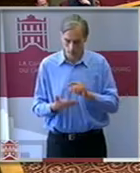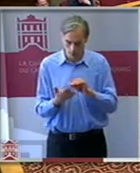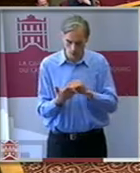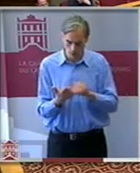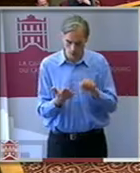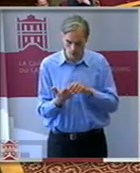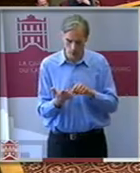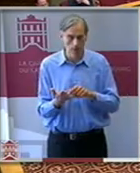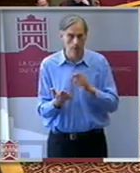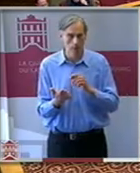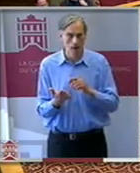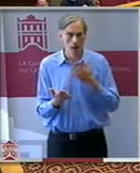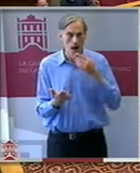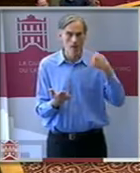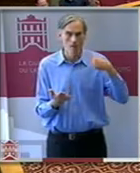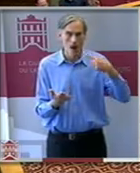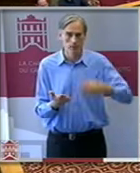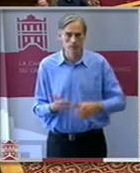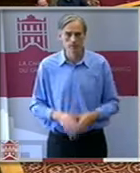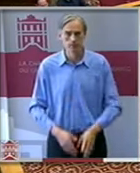Herr Werner, du hast das Wort.